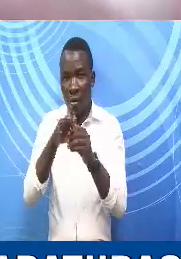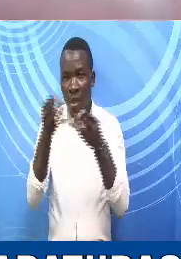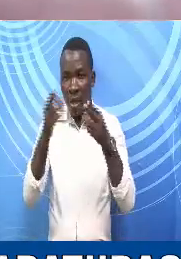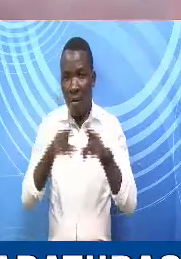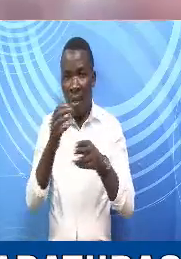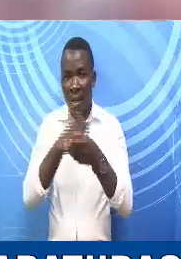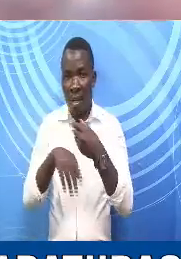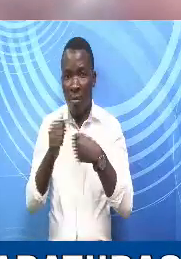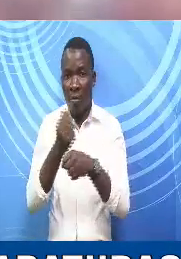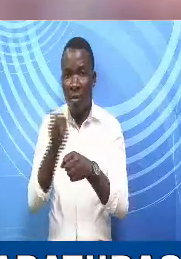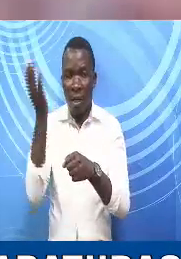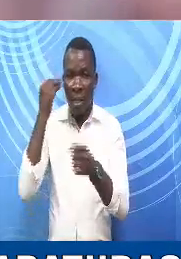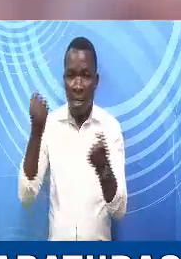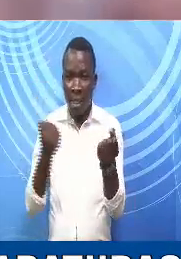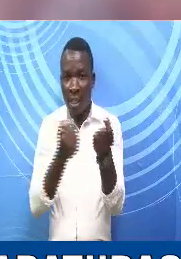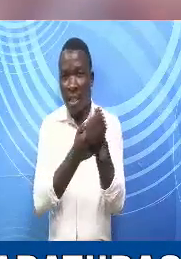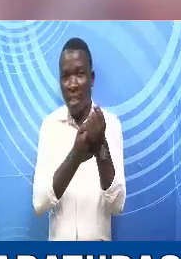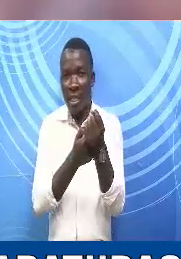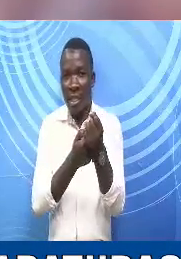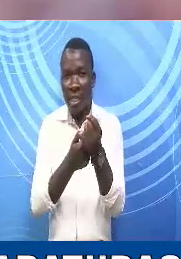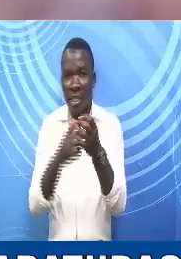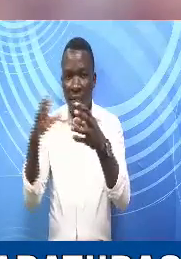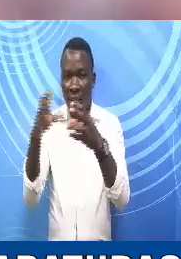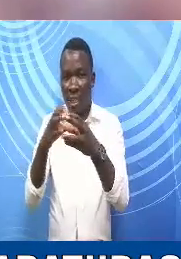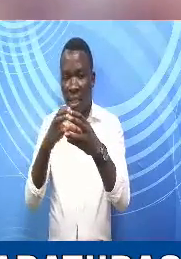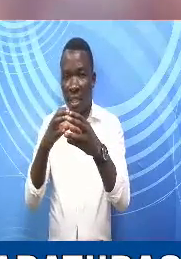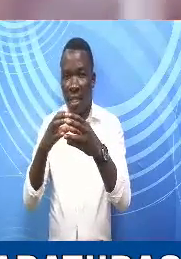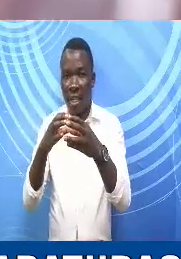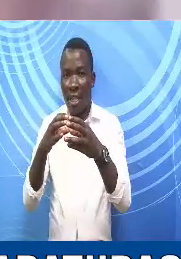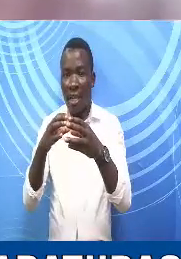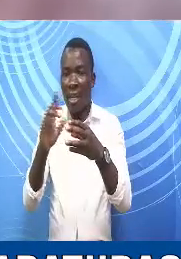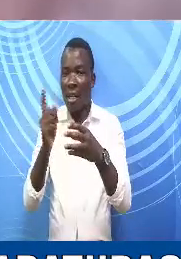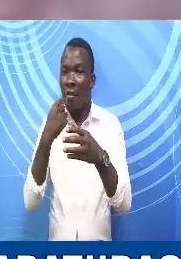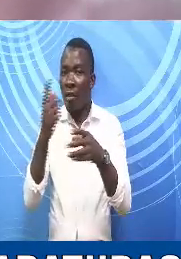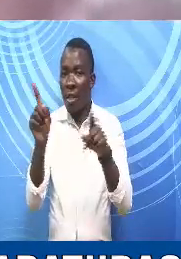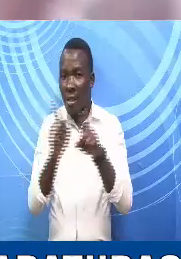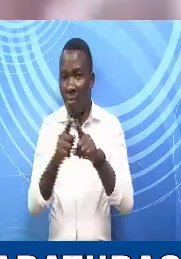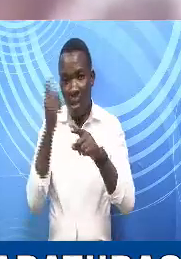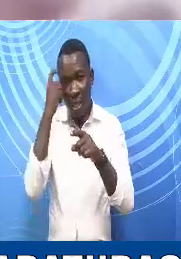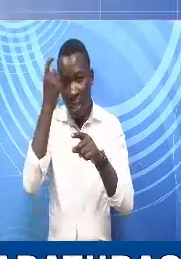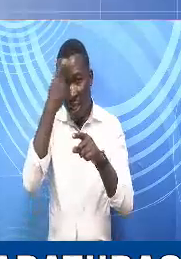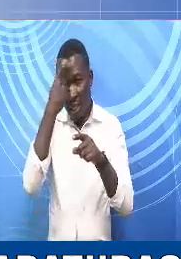yari ashyigikiye ishyaka ritavuga rumwe na Leta ariryo ACT Wazalendo.